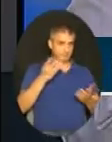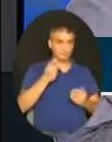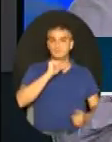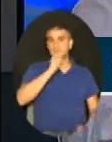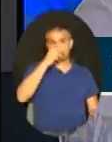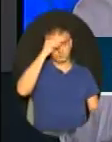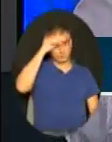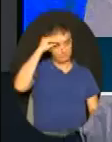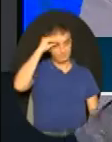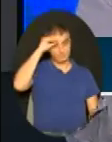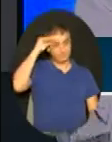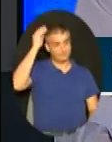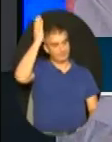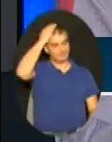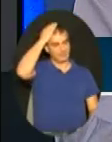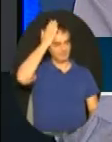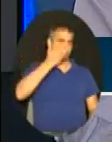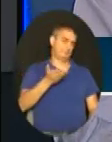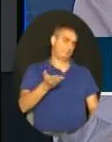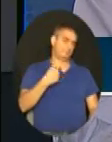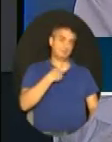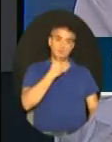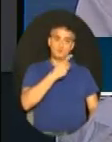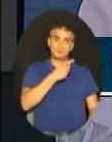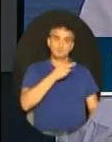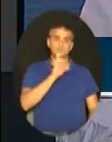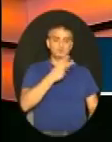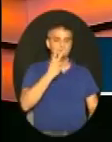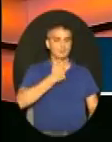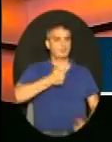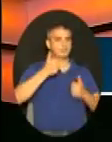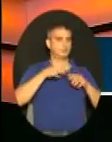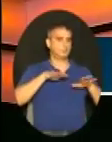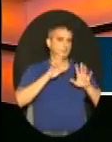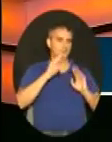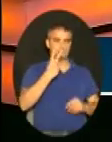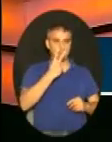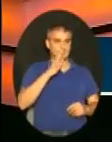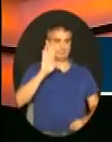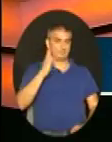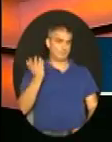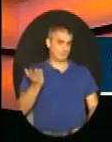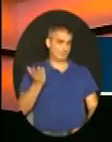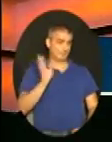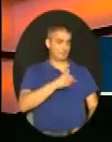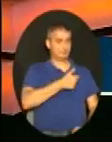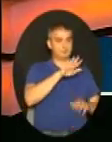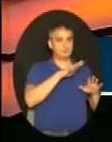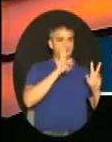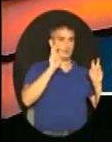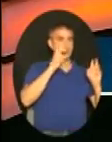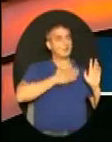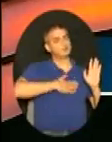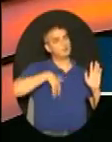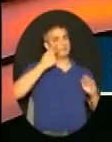בראש ובראשונה, נפתלי בנט. אני טוען, אורית, שיש בעצם שני ראשי ממשלה. יש את נתניהו כמובן, ויש את ראש הממשלה